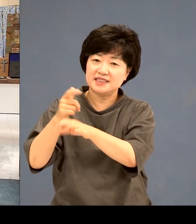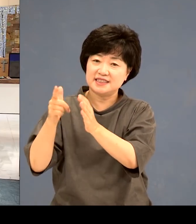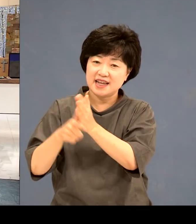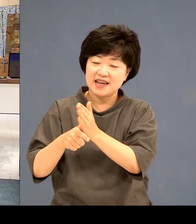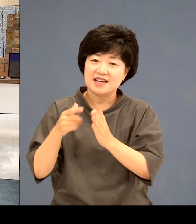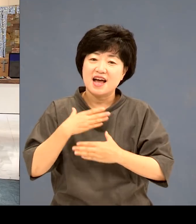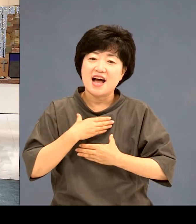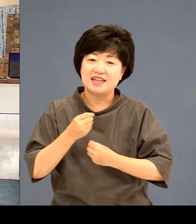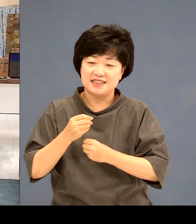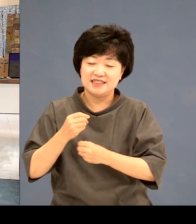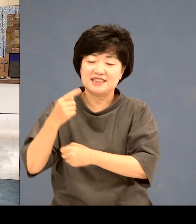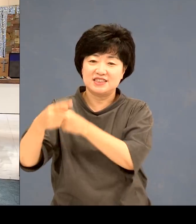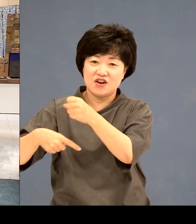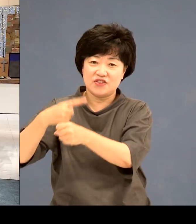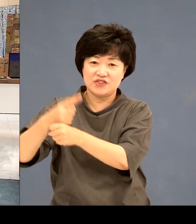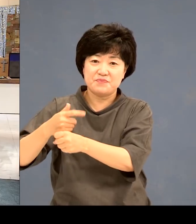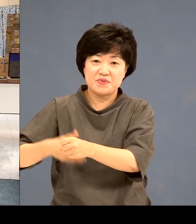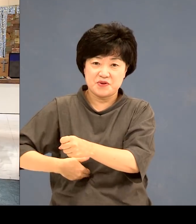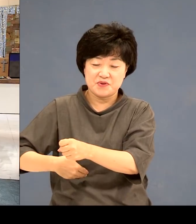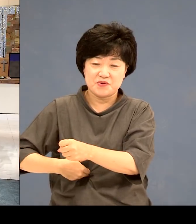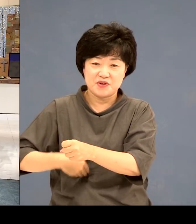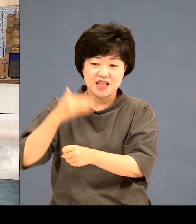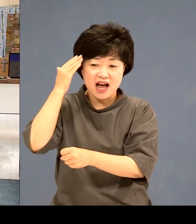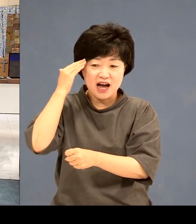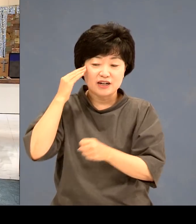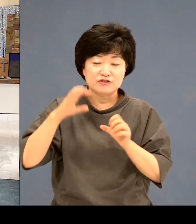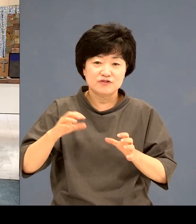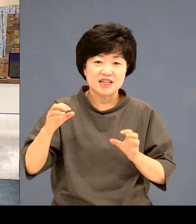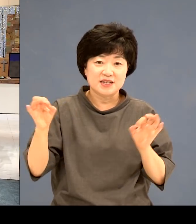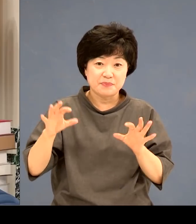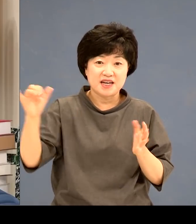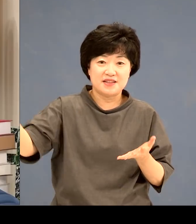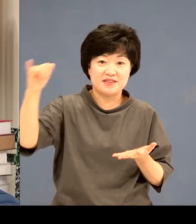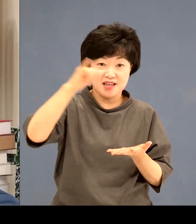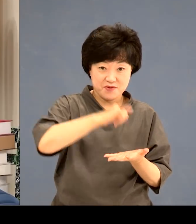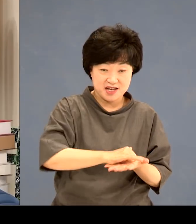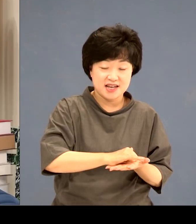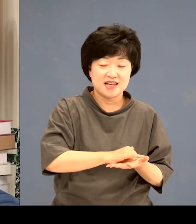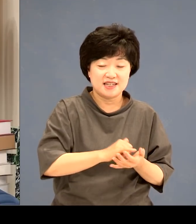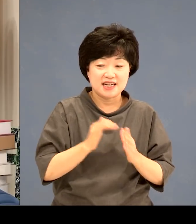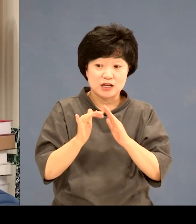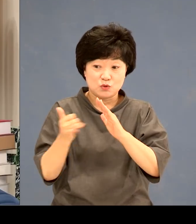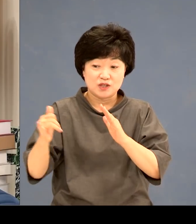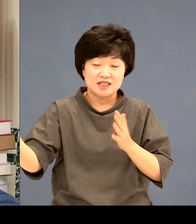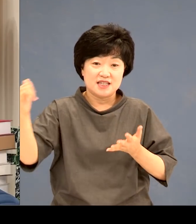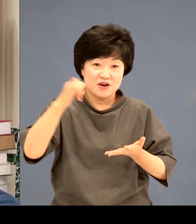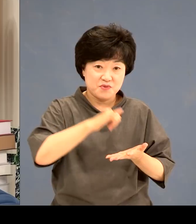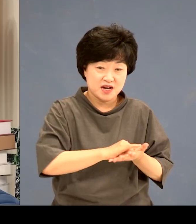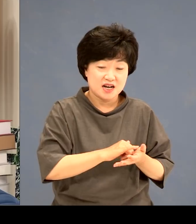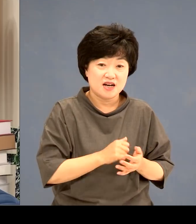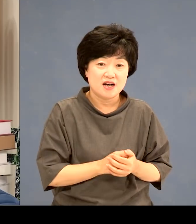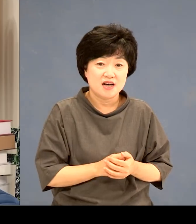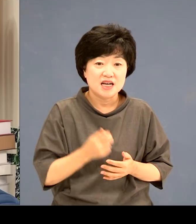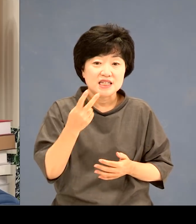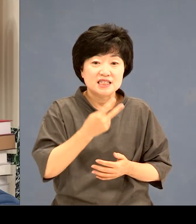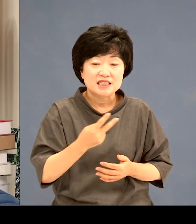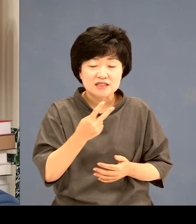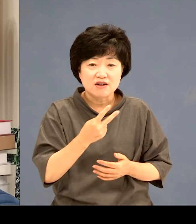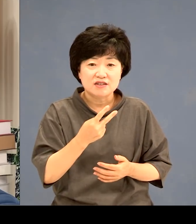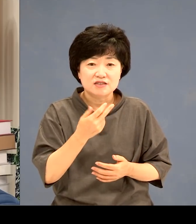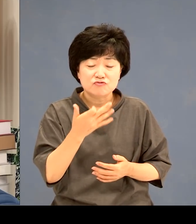10월 말경에 네. 이렇게 안식년이 좀 필요해서 한국에 잠깐 좀 나오게 되었었거든요. 네. 그때 이제